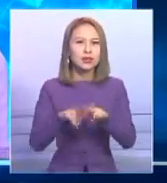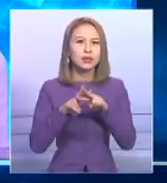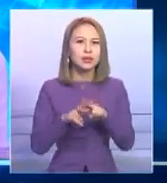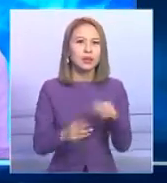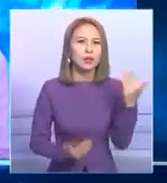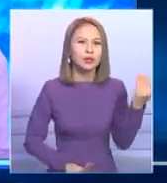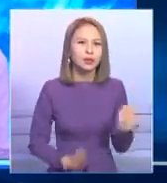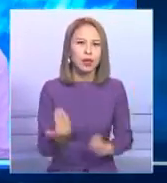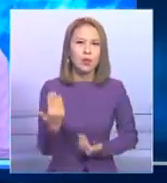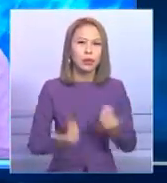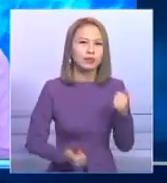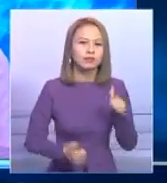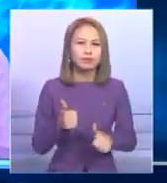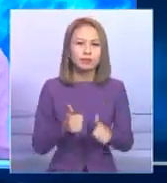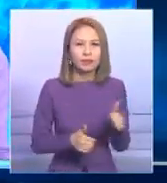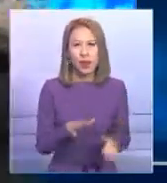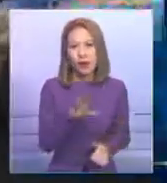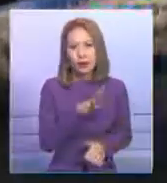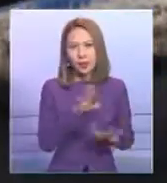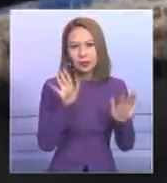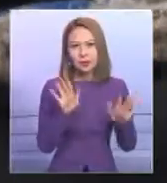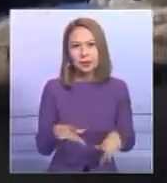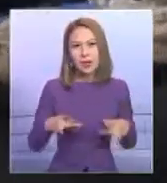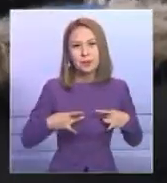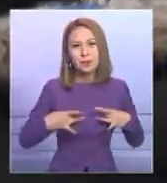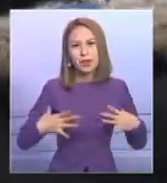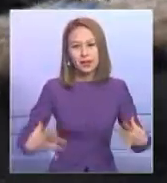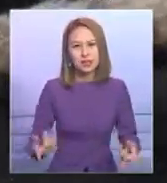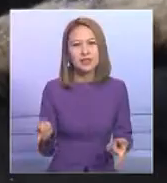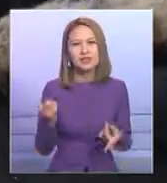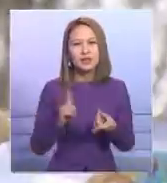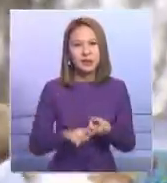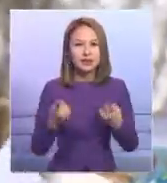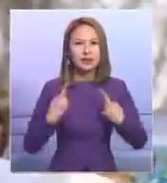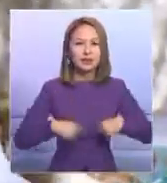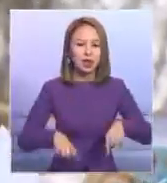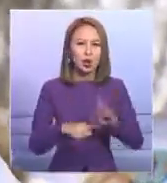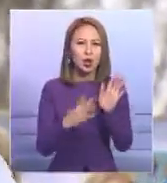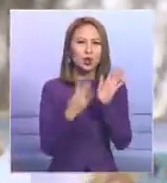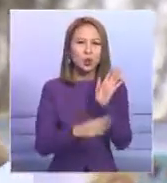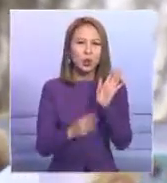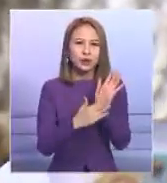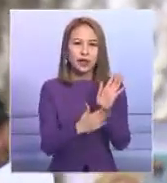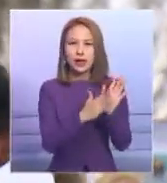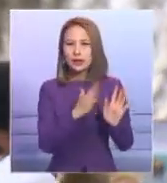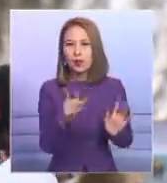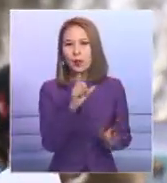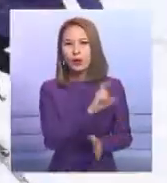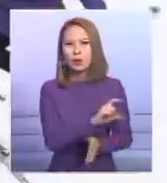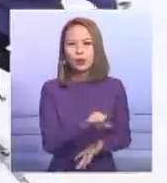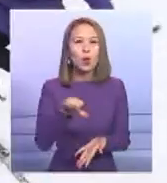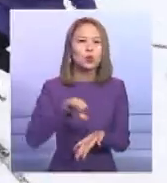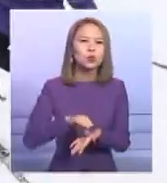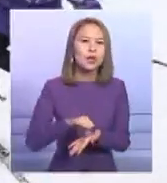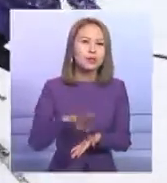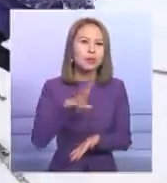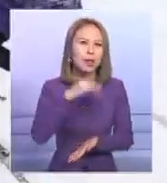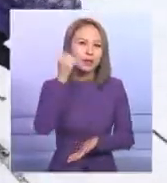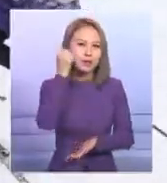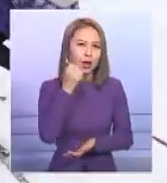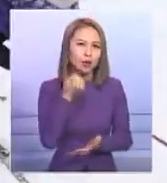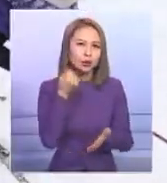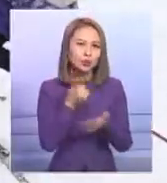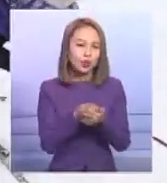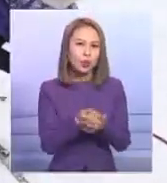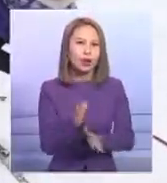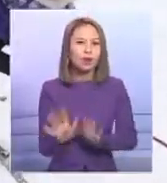Астаналықтар шаңғы тебуден жарысы мереке қарсаңында ұйымдастырылған шараға 90-нан астам адам қатысты. Мұнда еңкейген қарттан